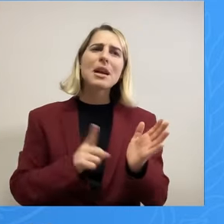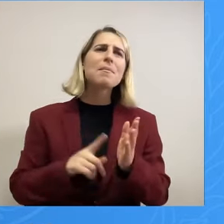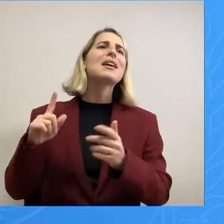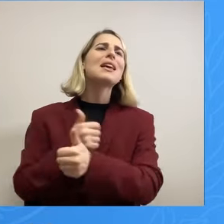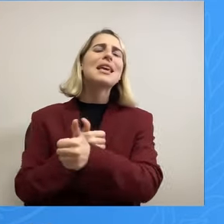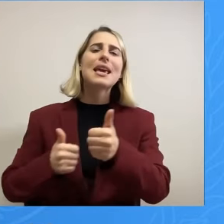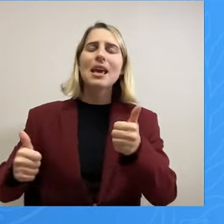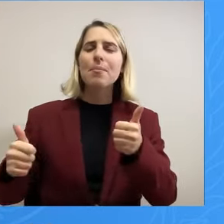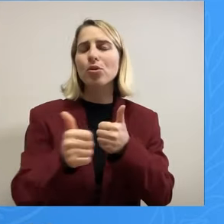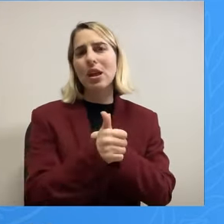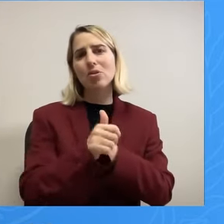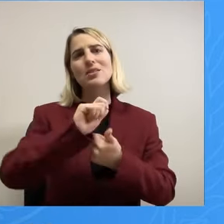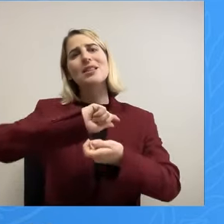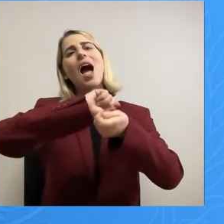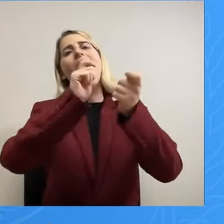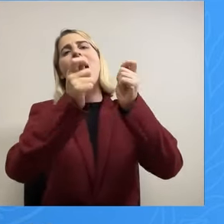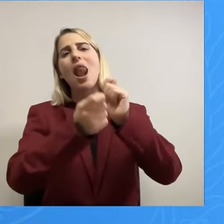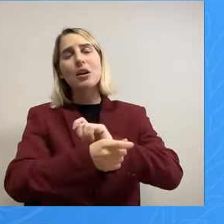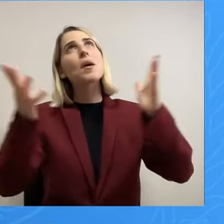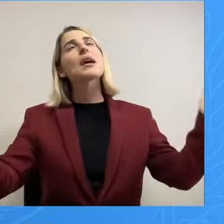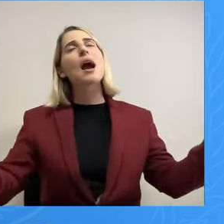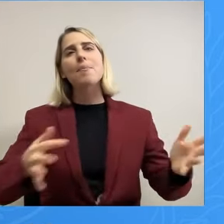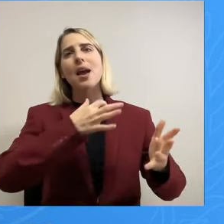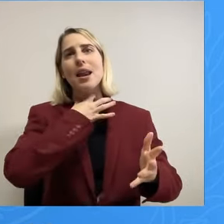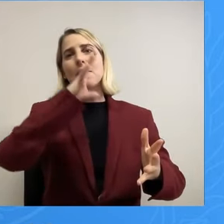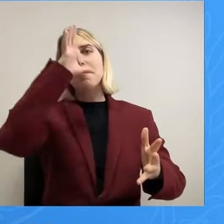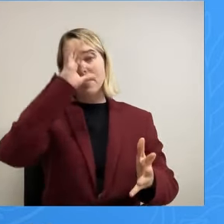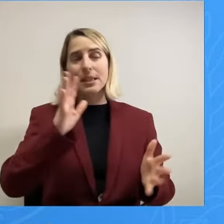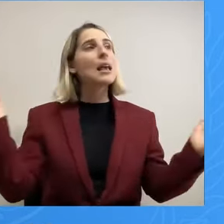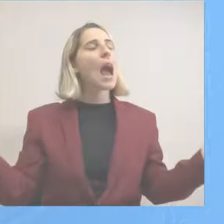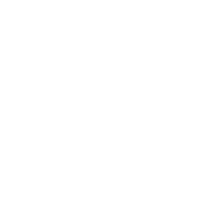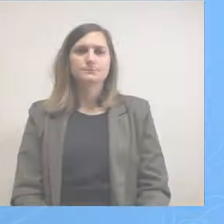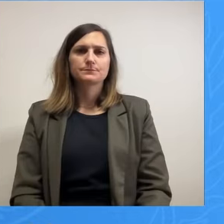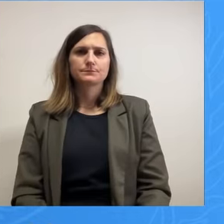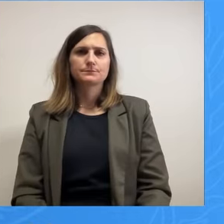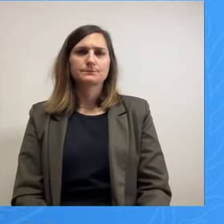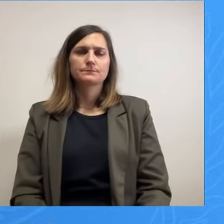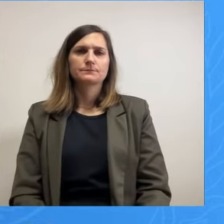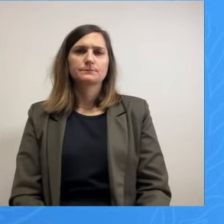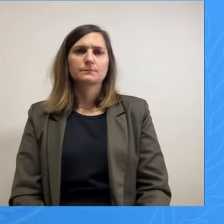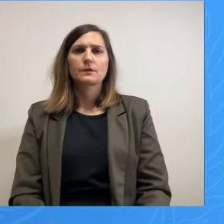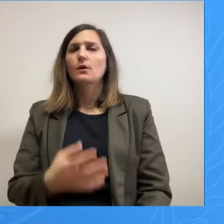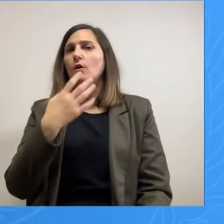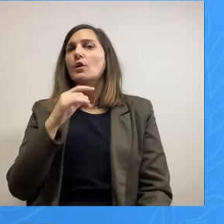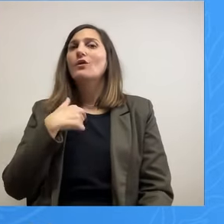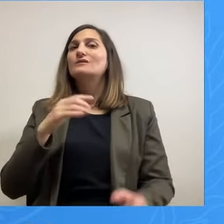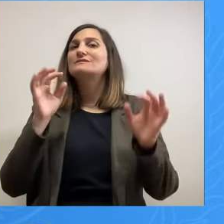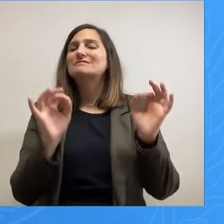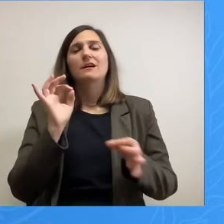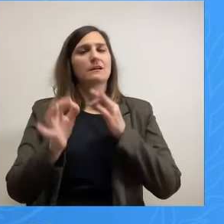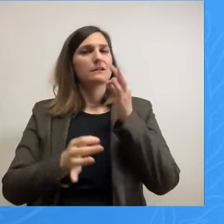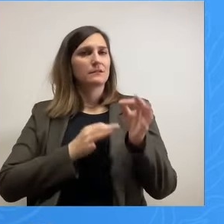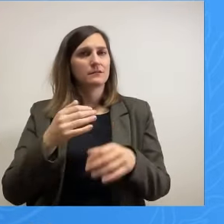προτεραιότητες, μπας και καλυφθεί κάποια ανάγκη, πραγματική ανάγκη των κατοίκων. Επειδή είμαστε ακριβείς σε αυτά που λέμε,